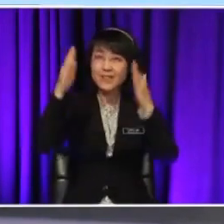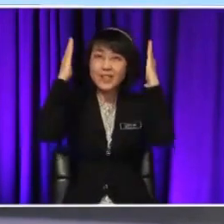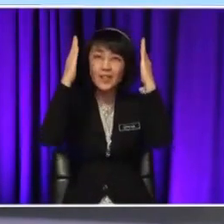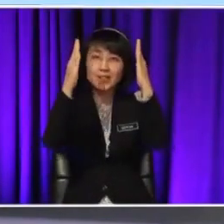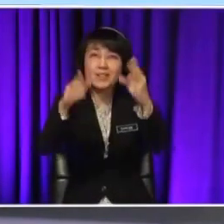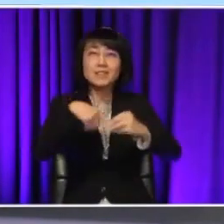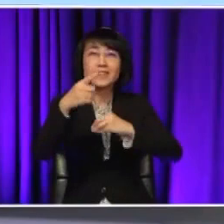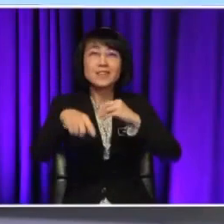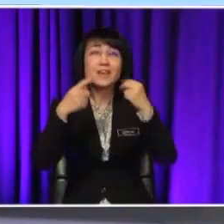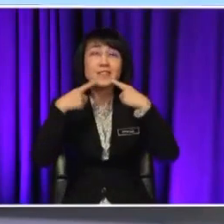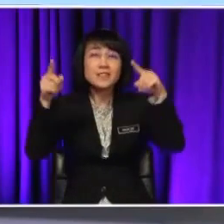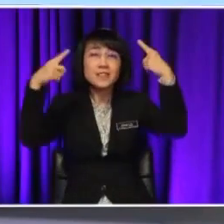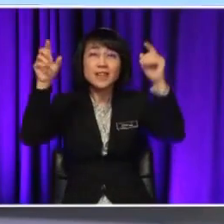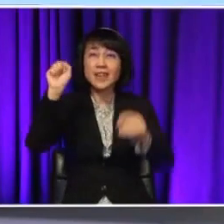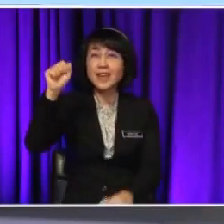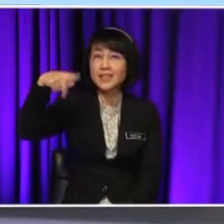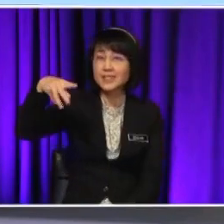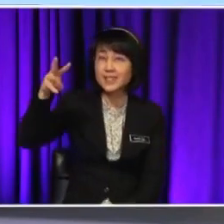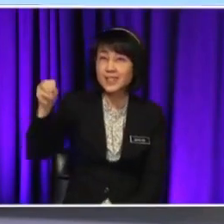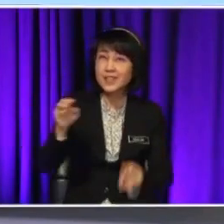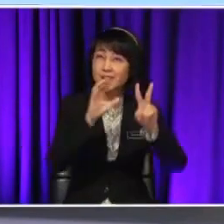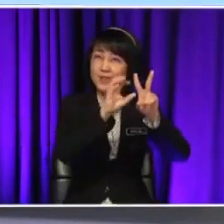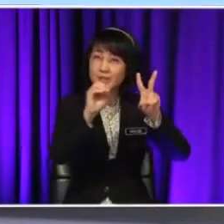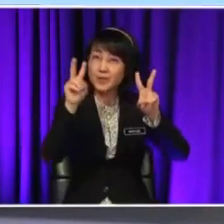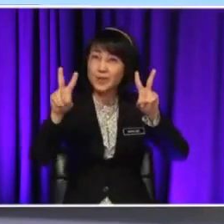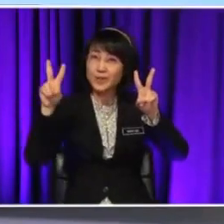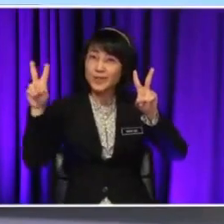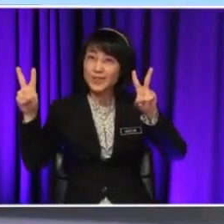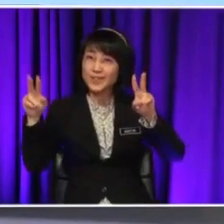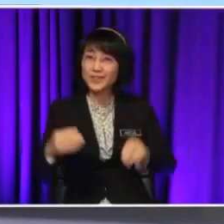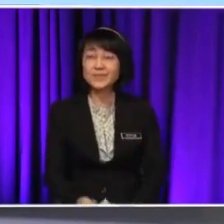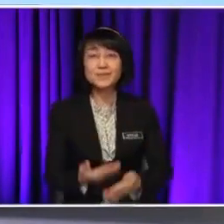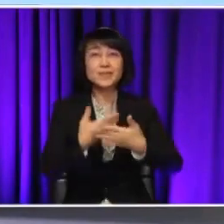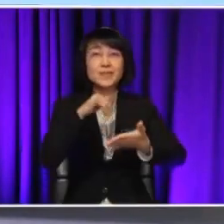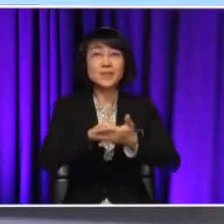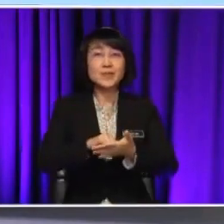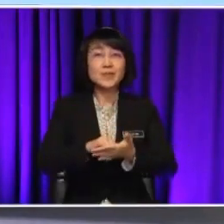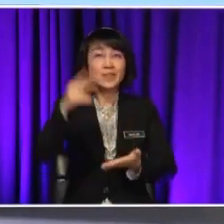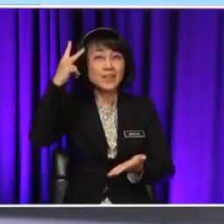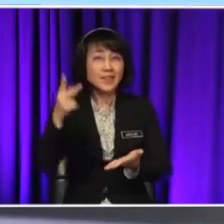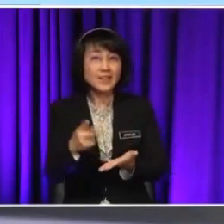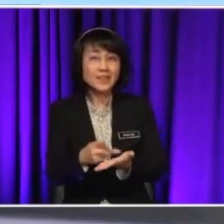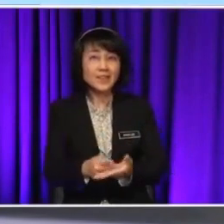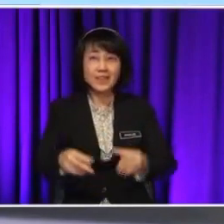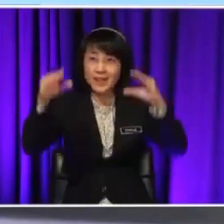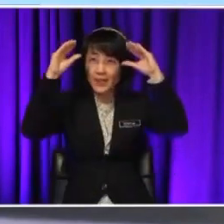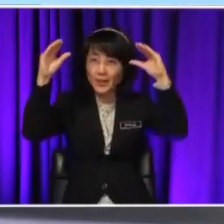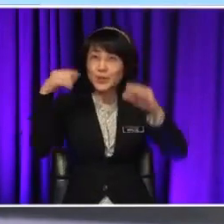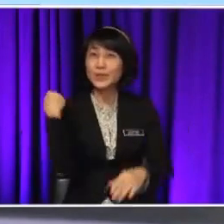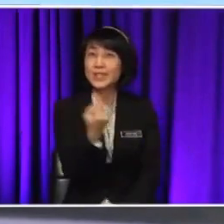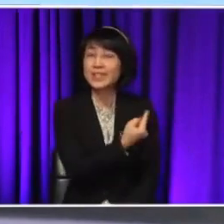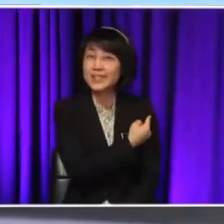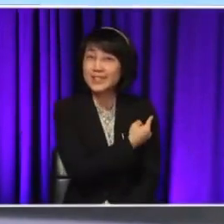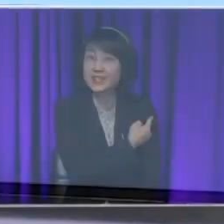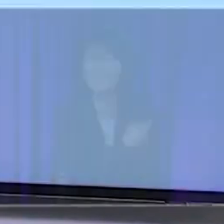tentang sukses SPM 2022. Tapi sebelum itu, jom kita berkenalan dengan guru kita pada hari ini.